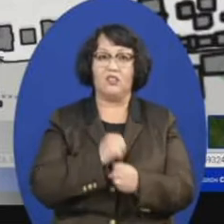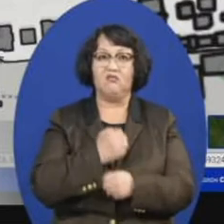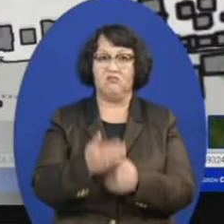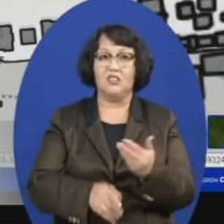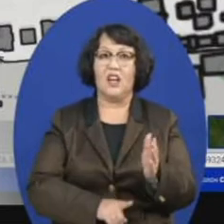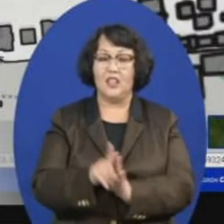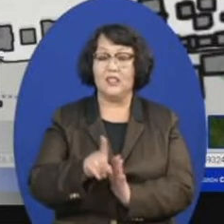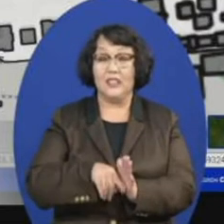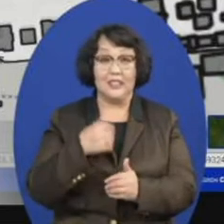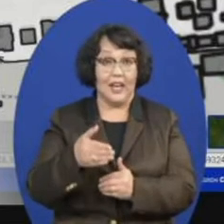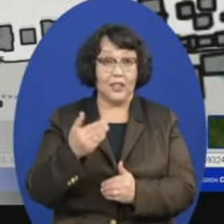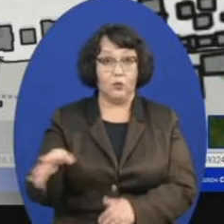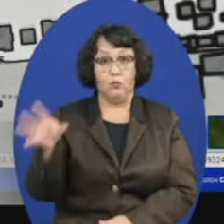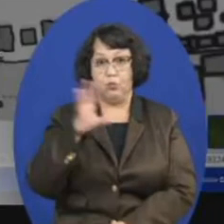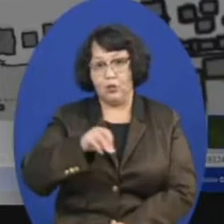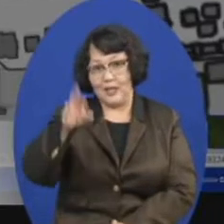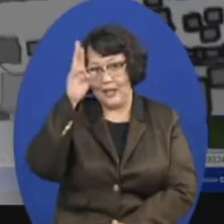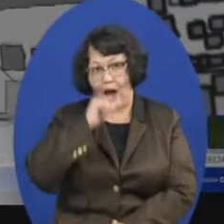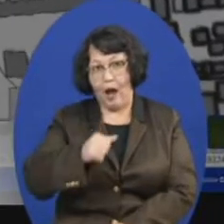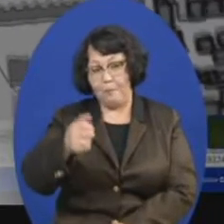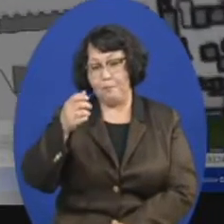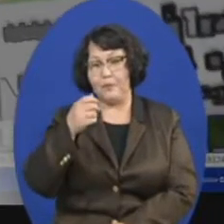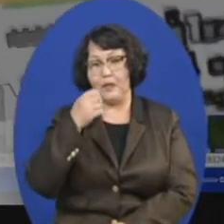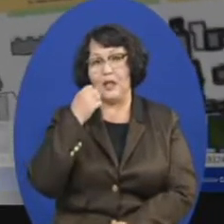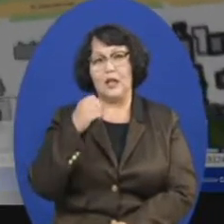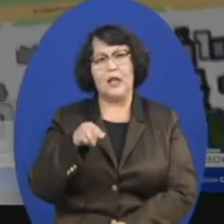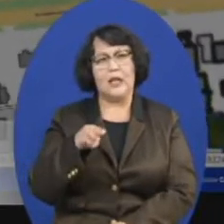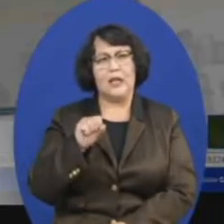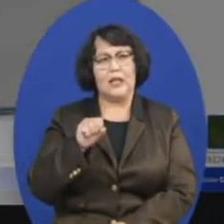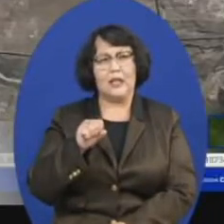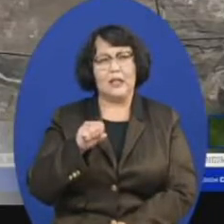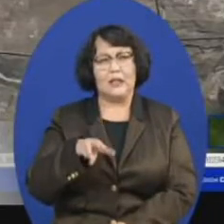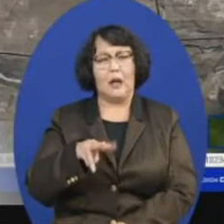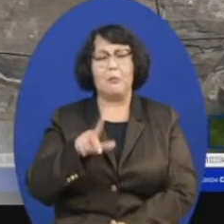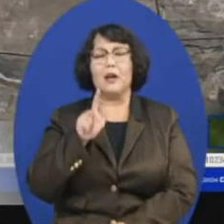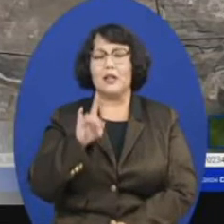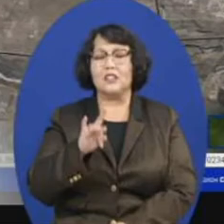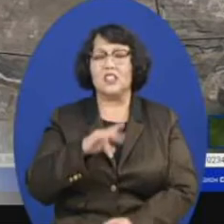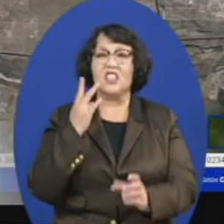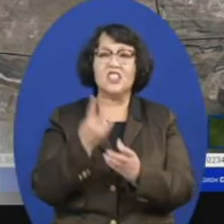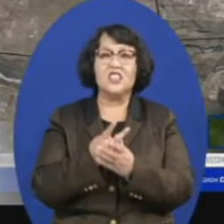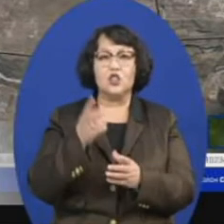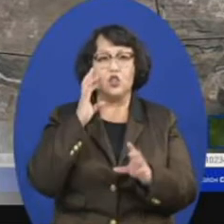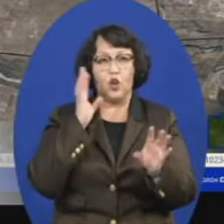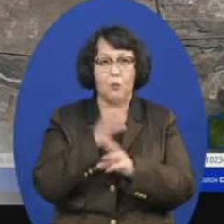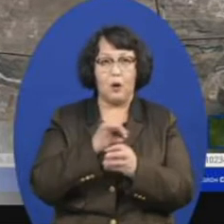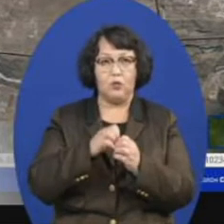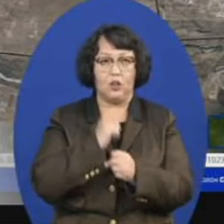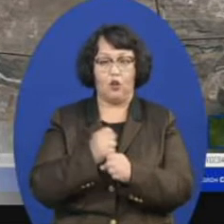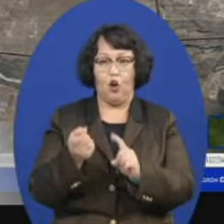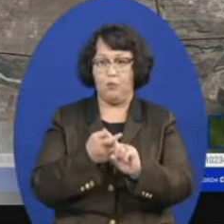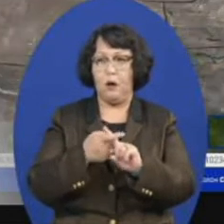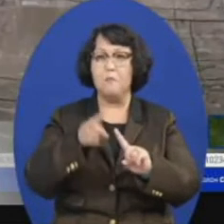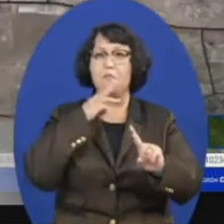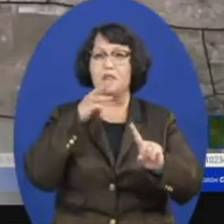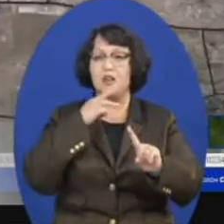хэрэгжиж эхэлсэн ажил. Цаашид бүх яам тамгын газрууд энэ нэгдсэн системд өөрсдийнхөө холбогдох мэдээллийг тавьж